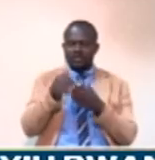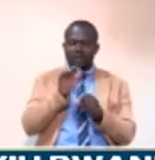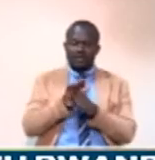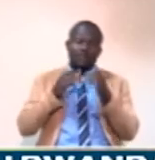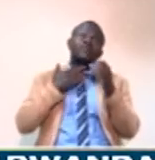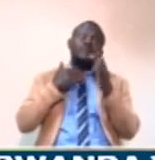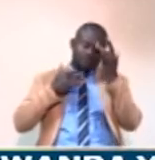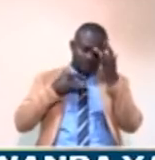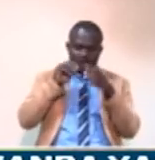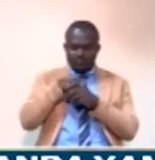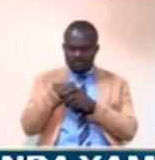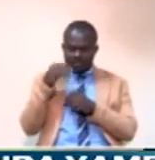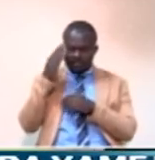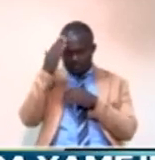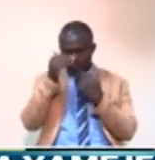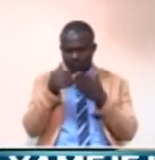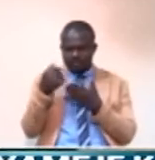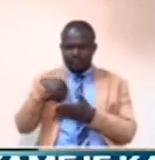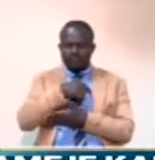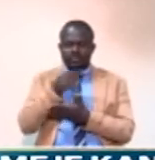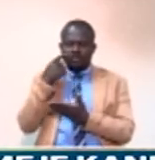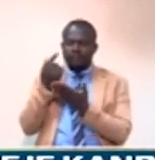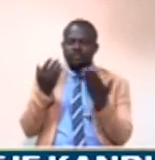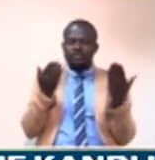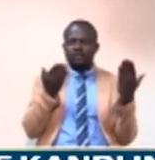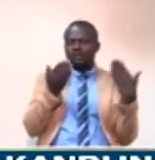kuraramo. Nyamuneka muri za resitora ntibashyireho abantu